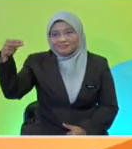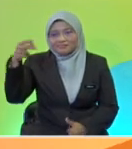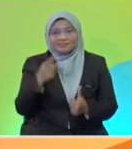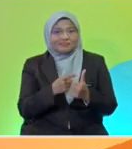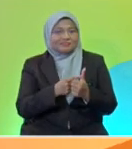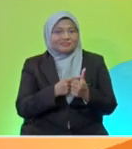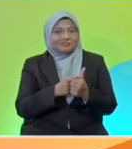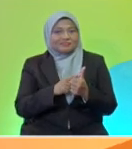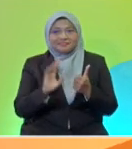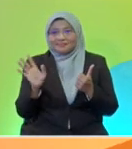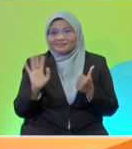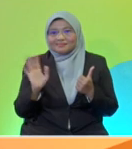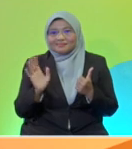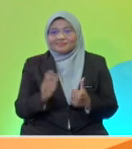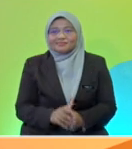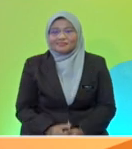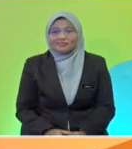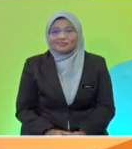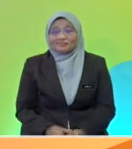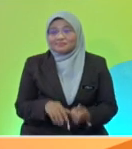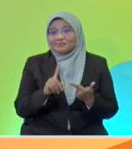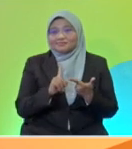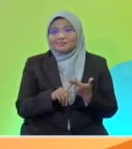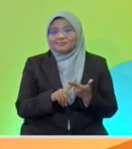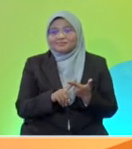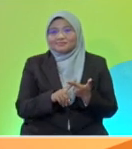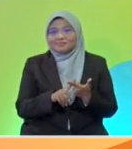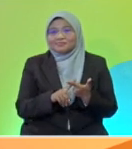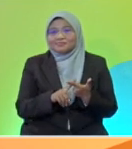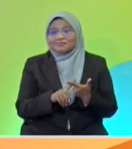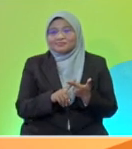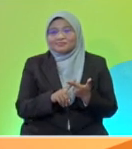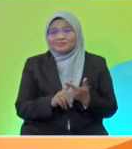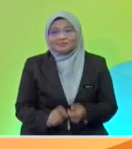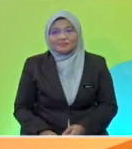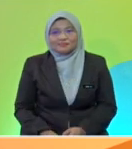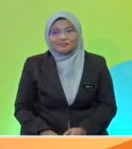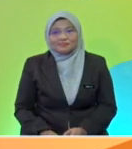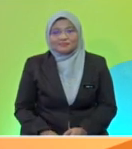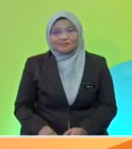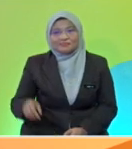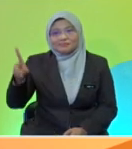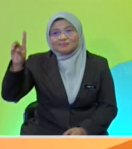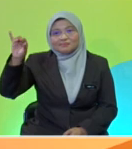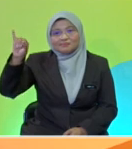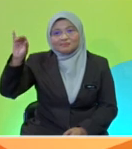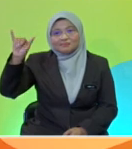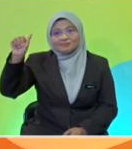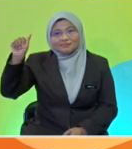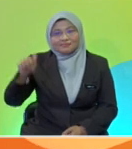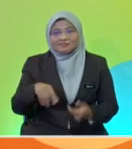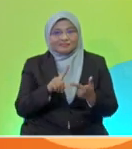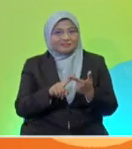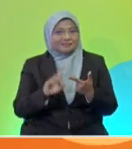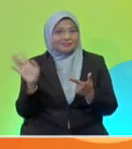hikmah seterusnya kita bersama dengan dia kaesara Haida Haida